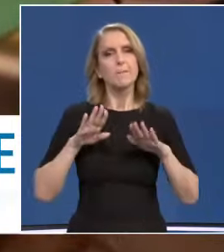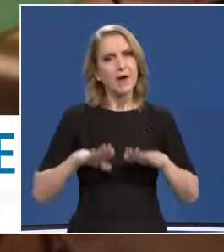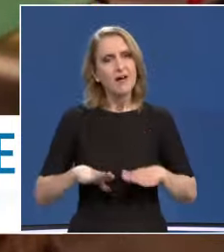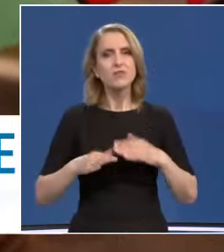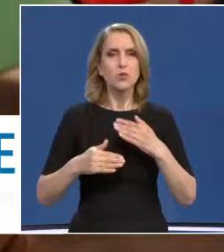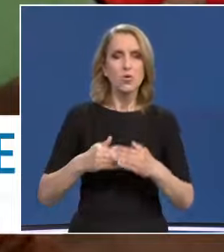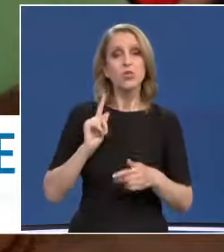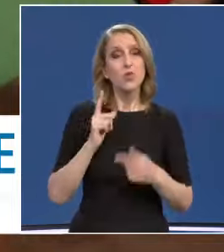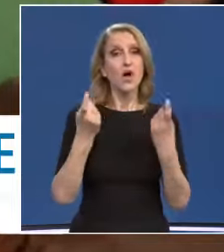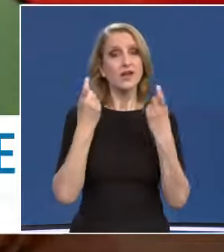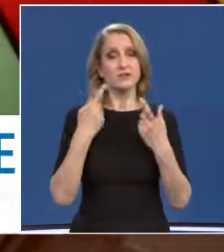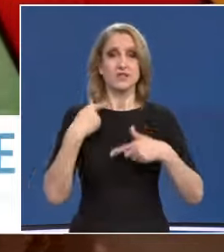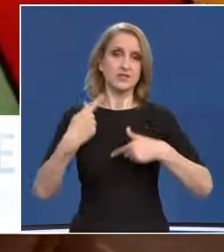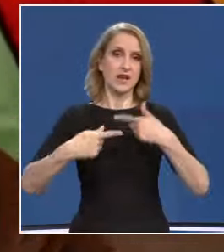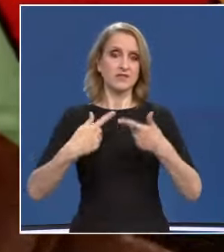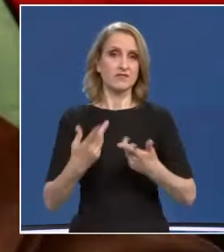но Гърция се развива.